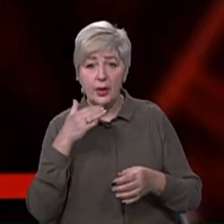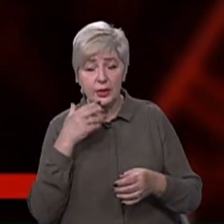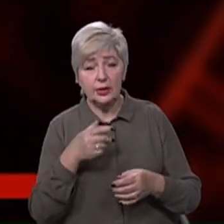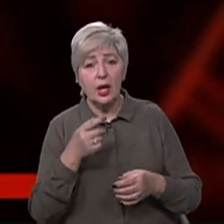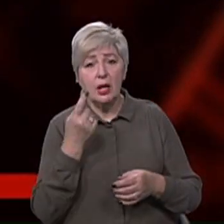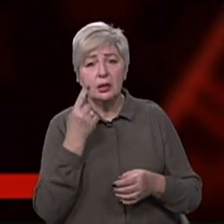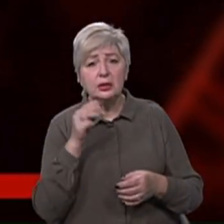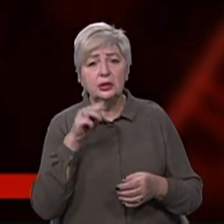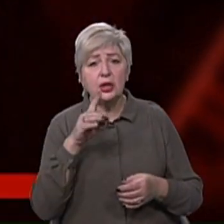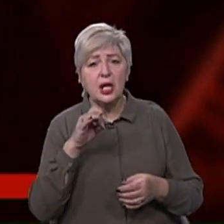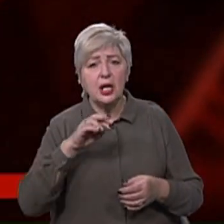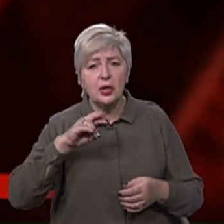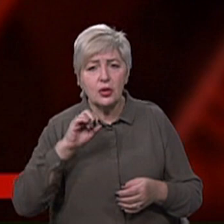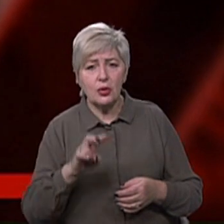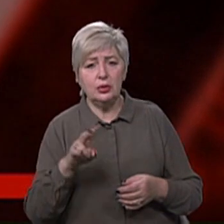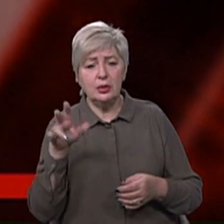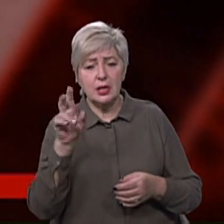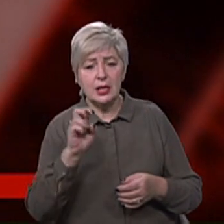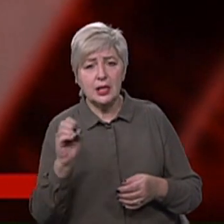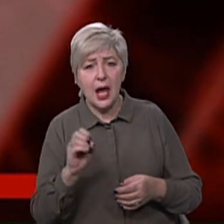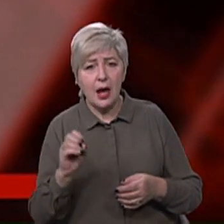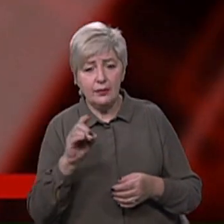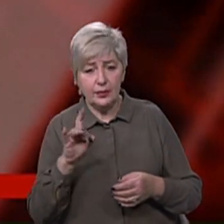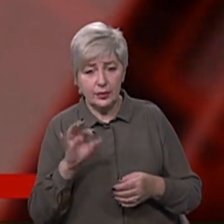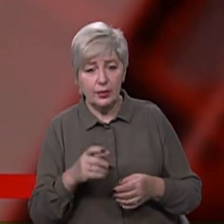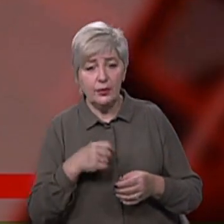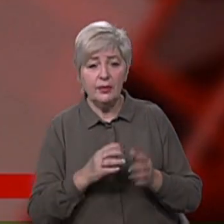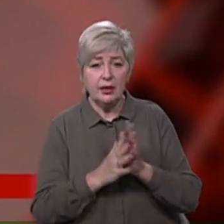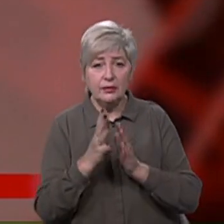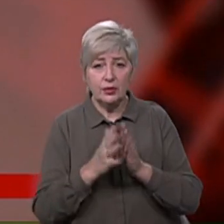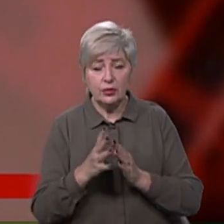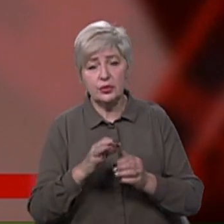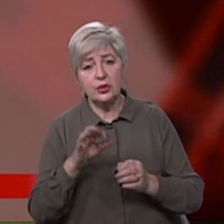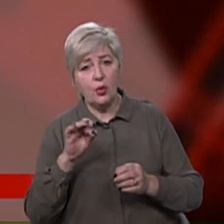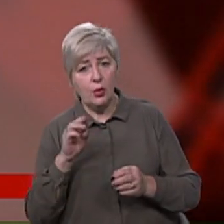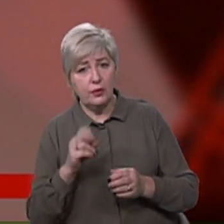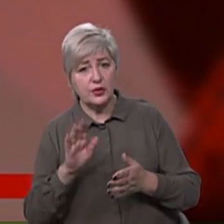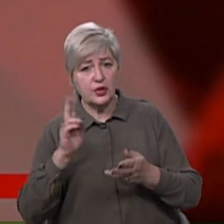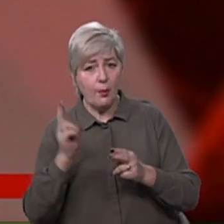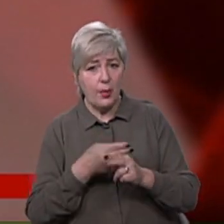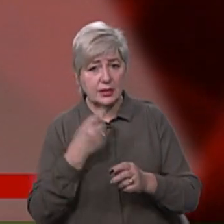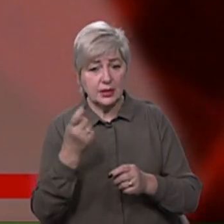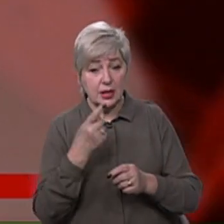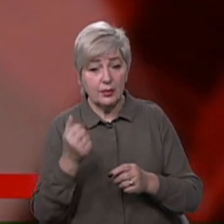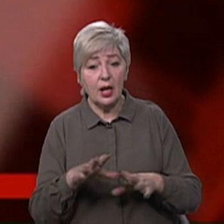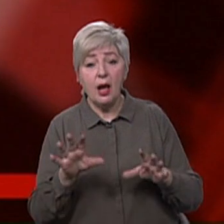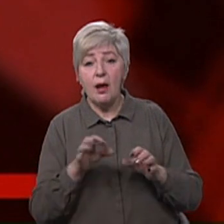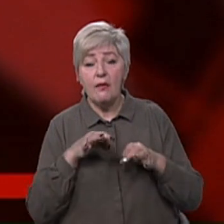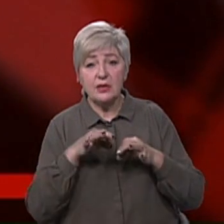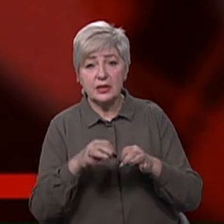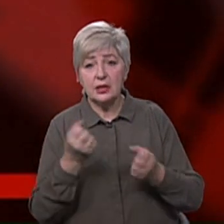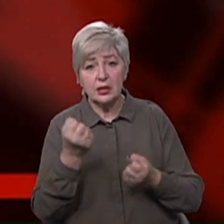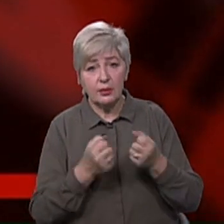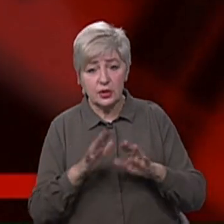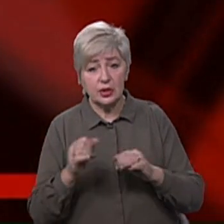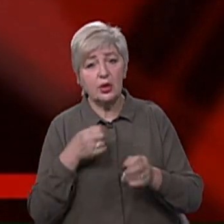євро. Овочі та фрукти вирощувати хочуть без пестицидів і антибіотиків. Вантажі возити не машинами, а залізницею чи морем.